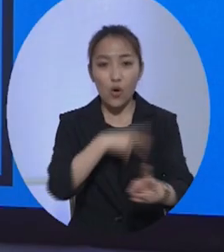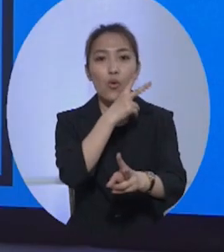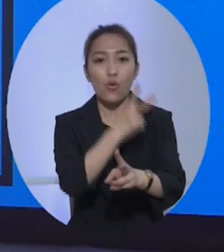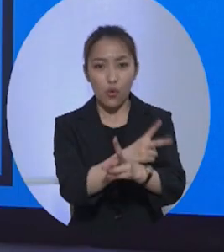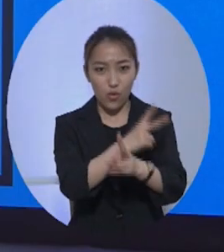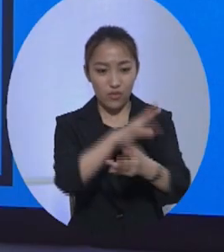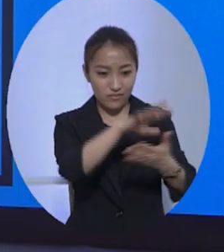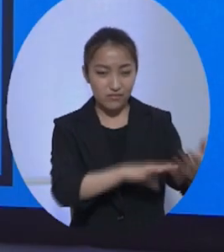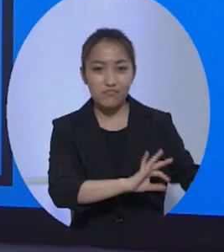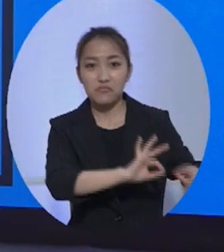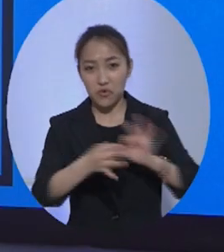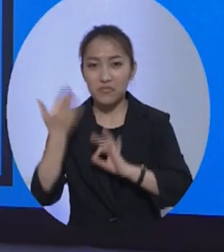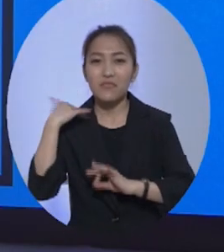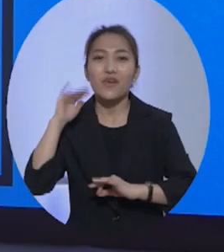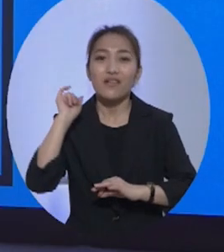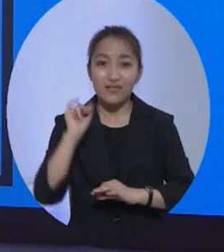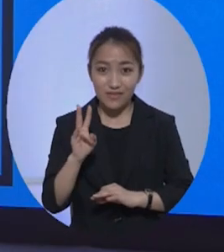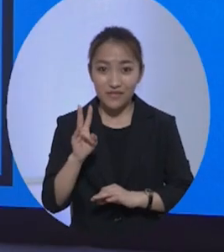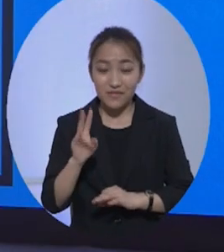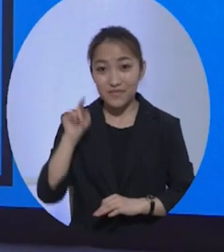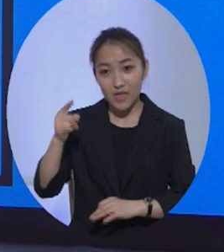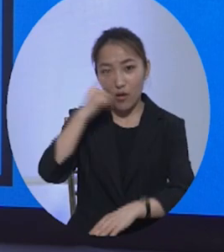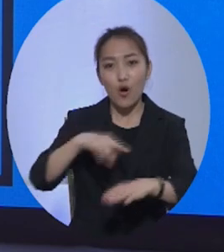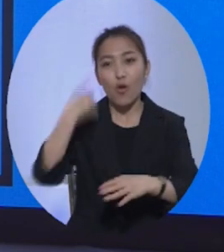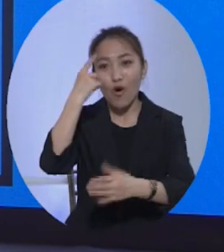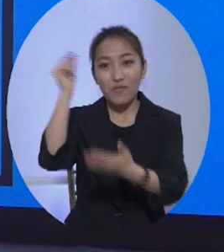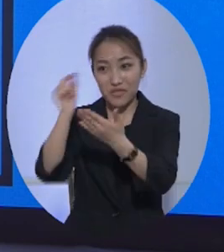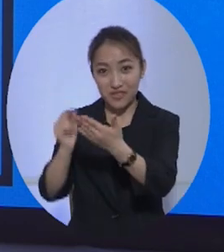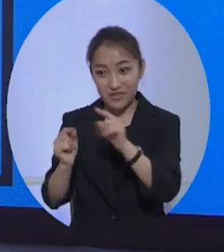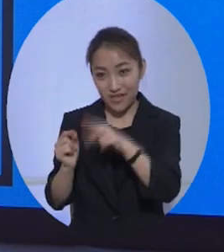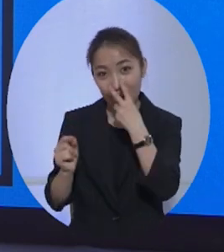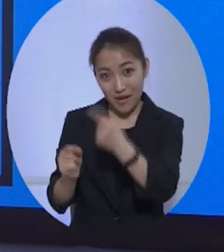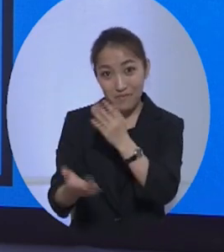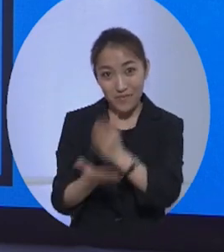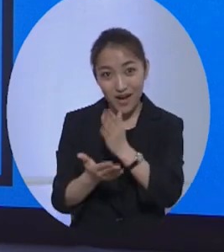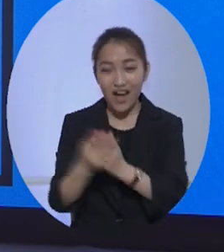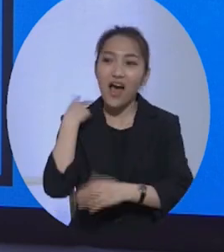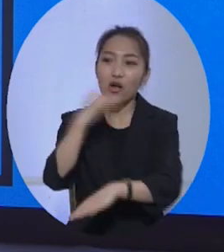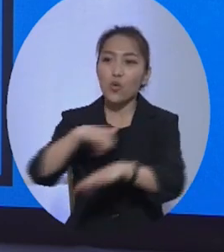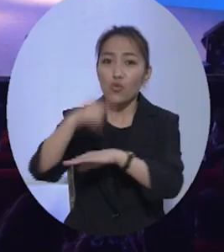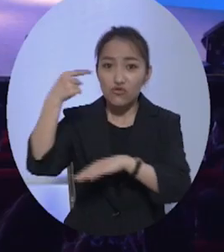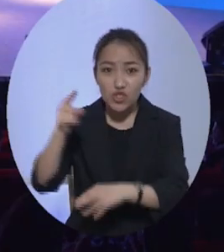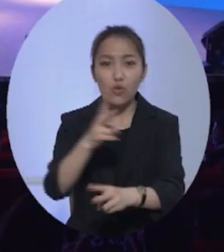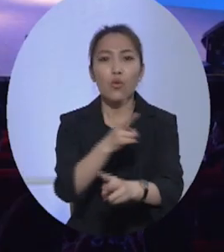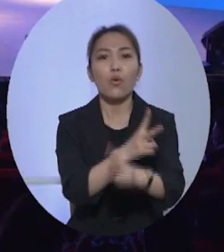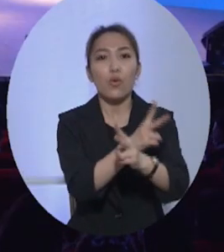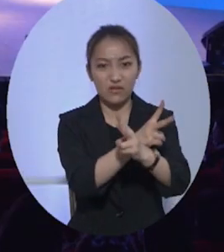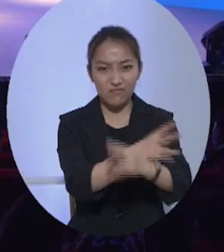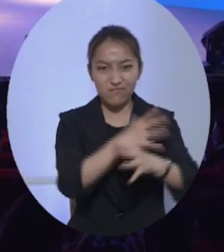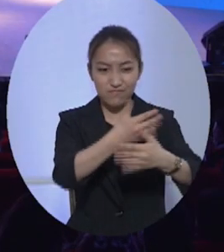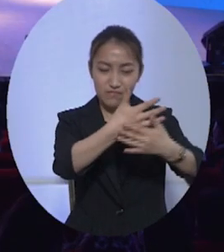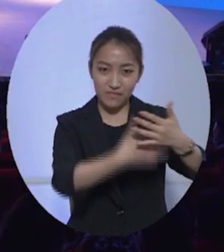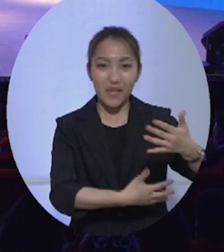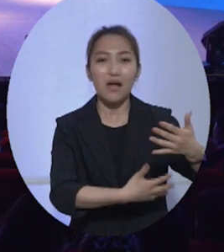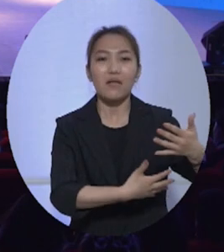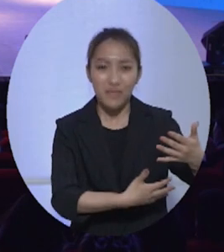тэгэхээр томхтой архивын юунаас авгдсан. Тэгээ яг одоо монгол бичгээр байж байгаа үстэй тийм ээ англи улсын үндсэн хууль гэдэг. За